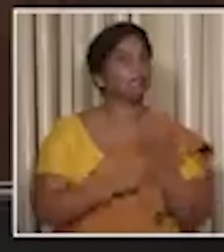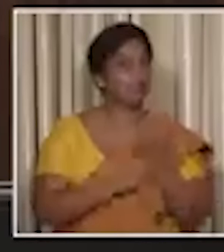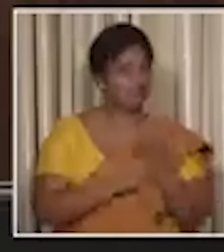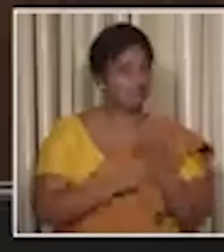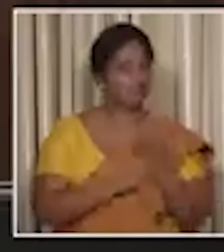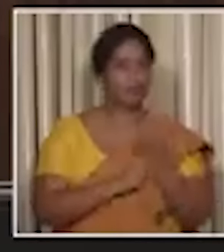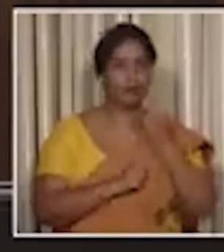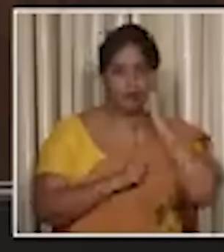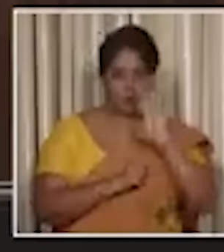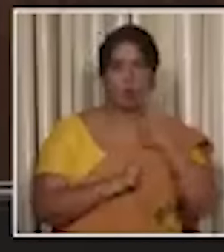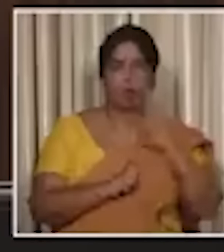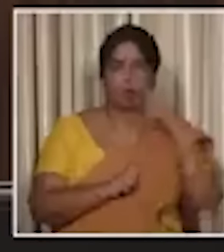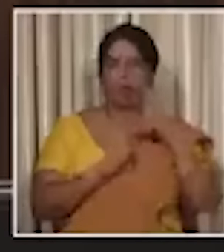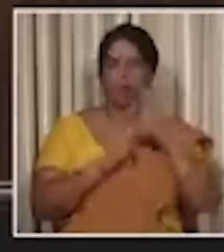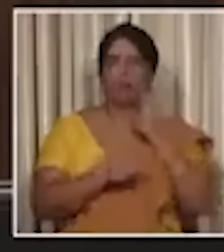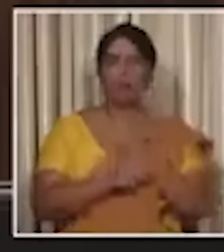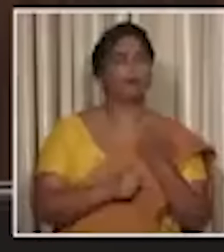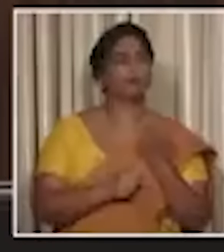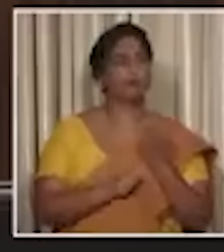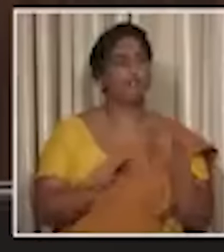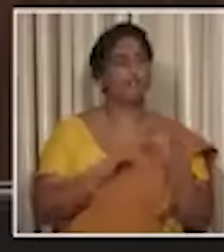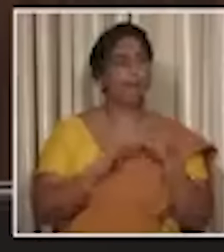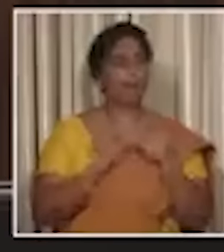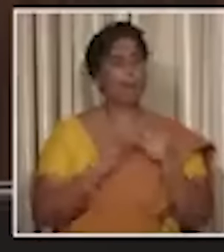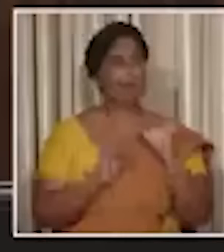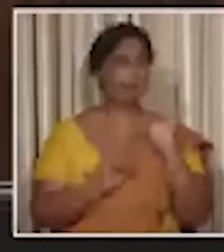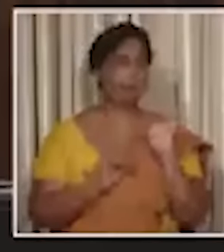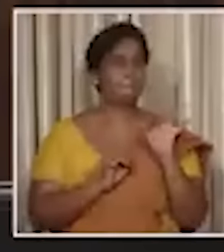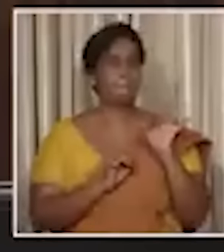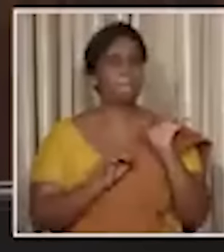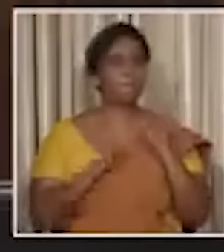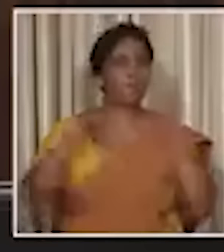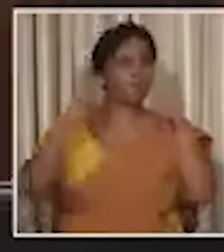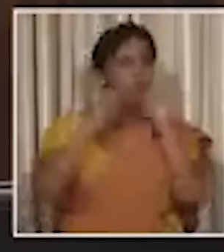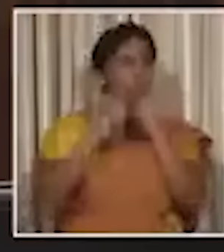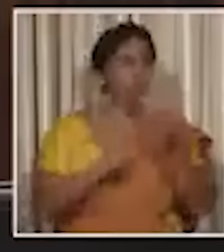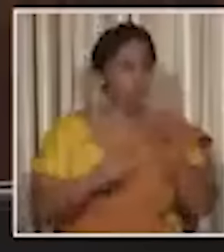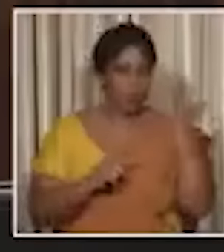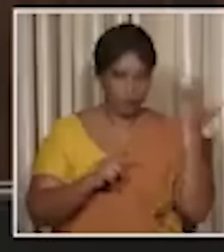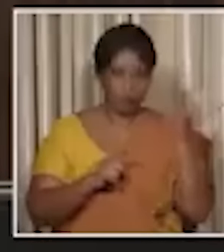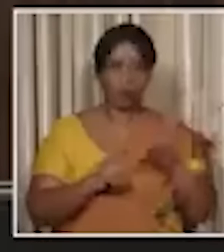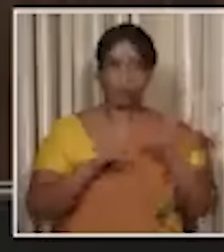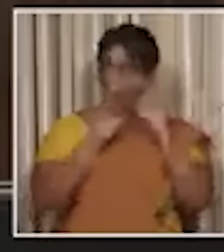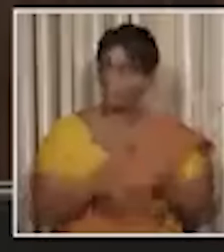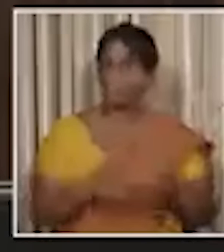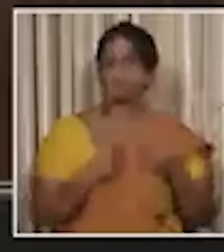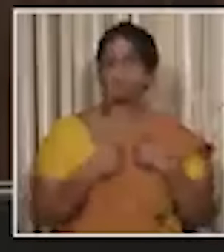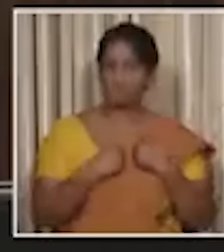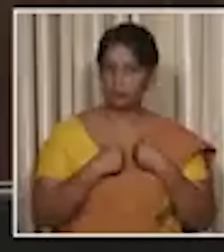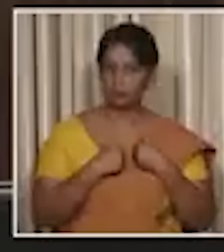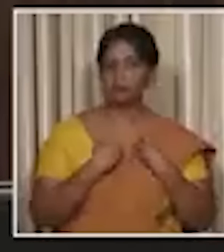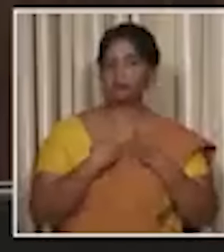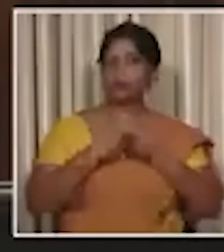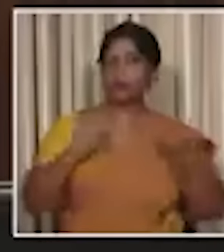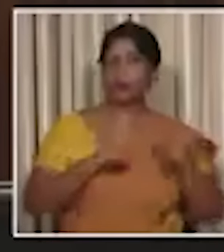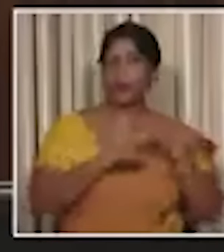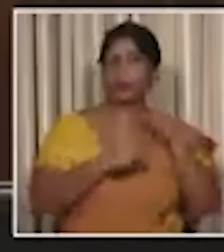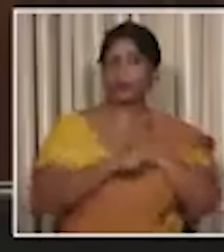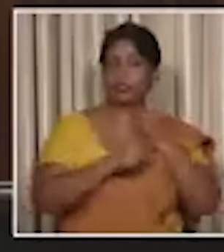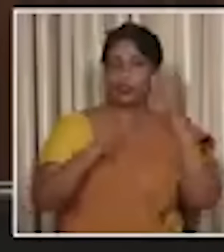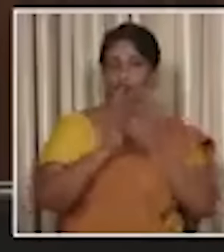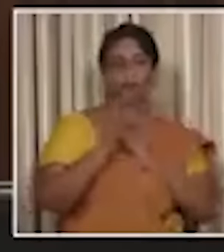இந்த வறுமையை ஒழித்து பொருட்கள் சேவைகளை பெற்றுக் கொள்ளக்கூடிய சூழலை உருவாக்க இருக்கின்றோம். அது தொடர்ச்சியாக நீண்ட காலமாக அரசாங்கத்தினால் செய்யக்கூடிய ஒரு செயற்பாடு